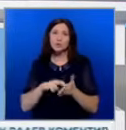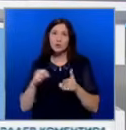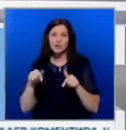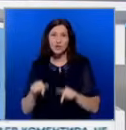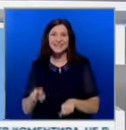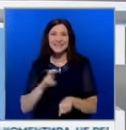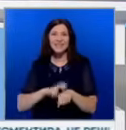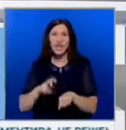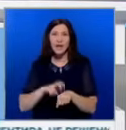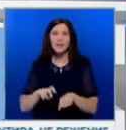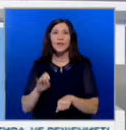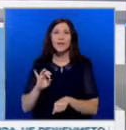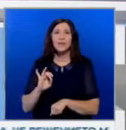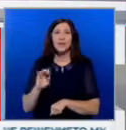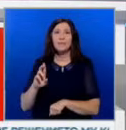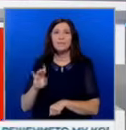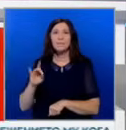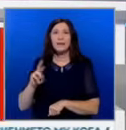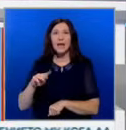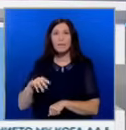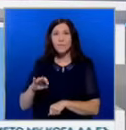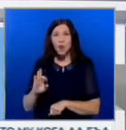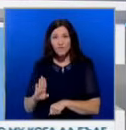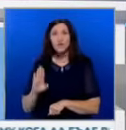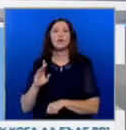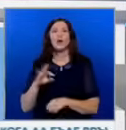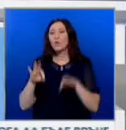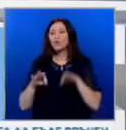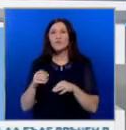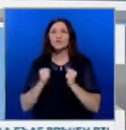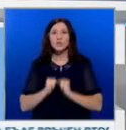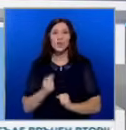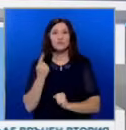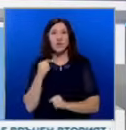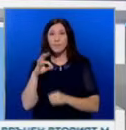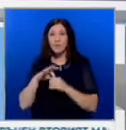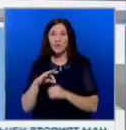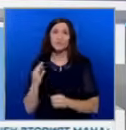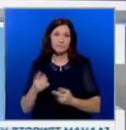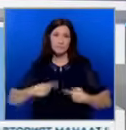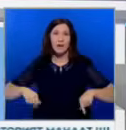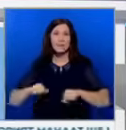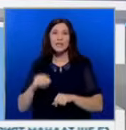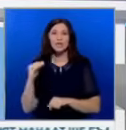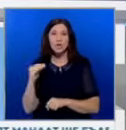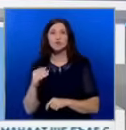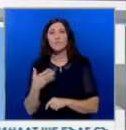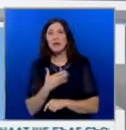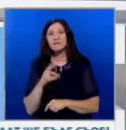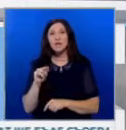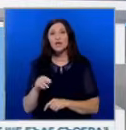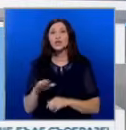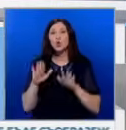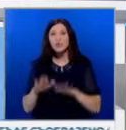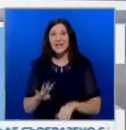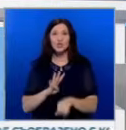и Джейхан Ибрямов. Гласувал въздържал се вчера по време на вота за кабинета Желязков. Пеевски заяви, че останалите 14 депутати,